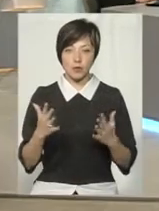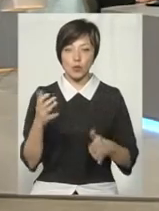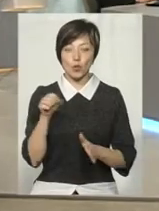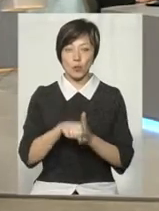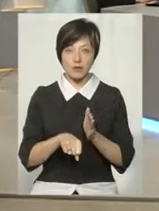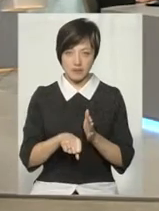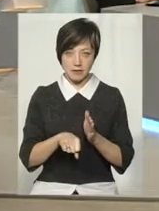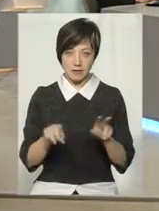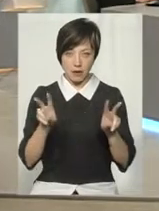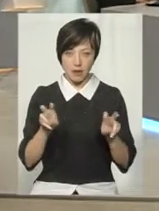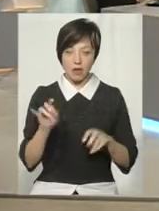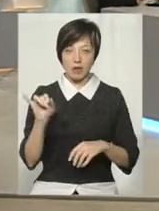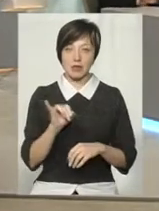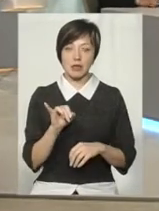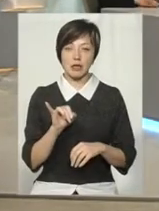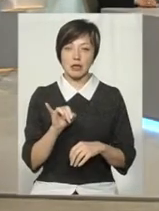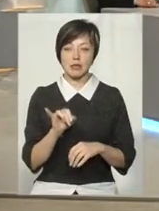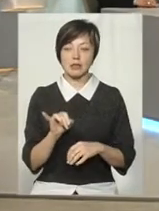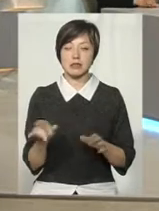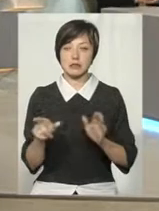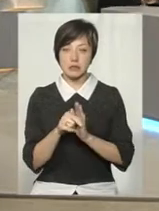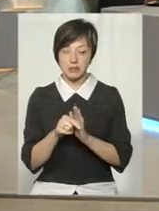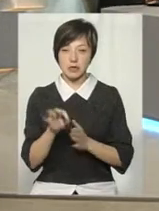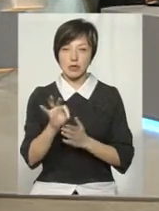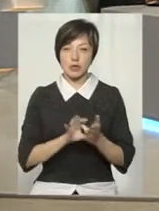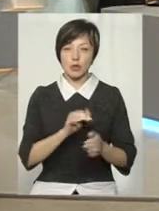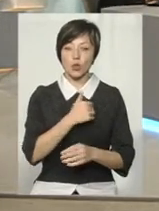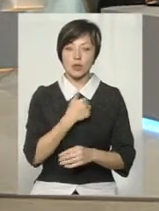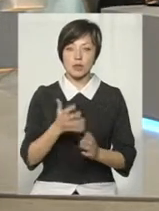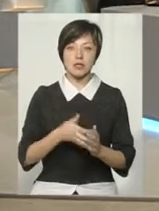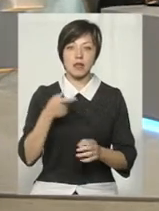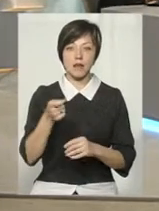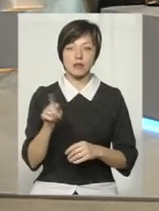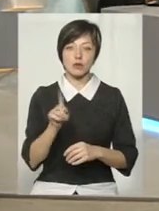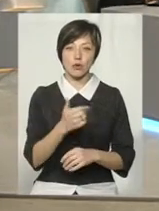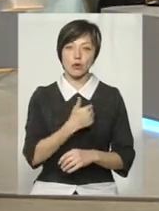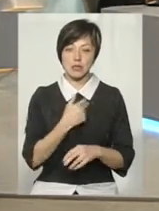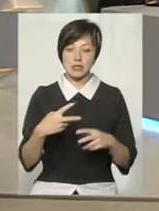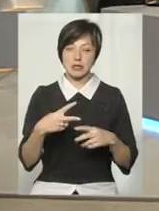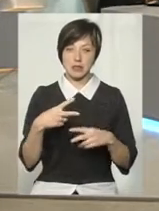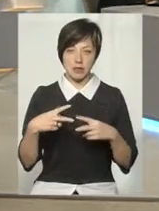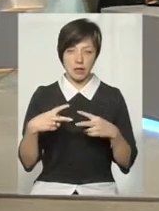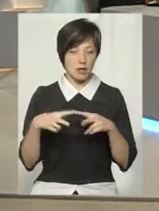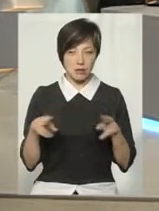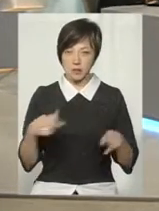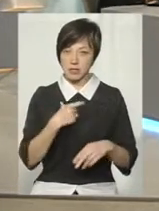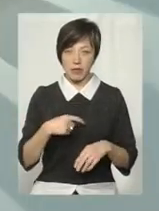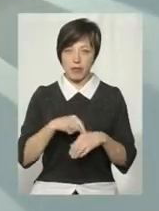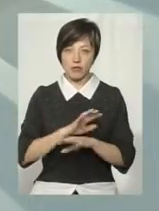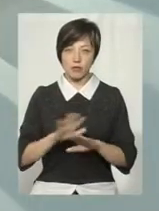вбивства. І паралельно ми так само хотіли заявити про те, що ми так само себе не відчуваємо